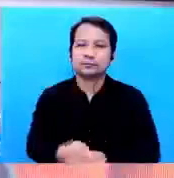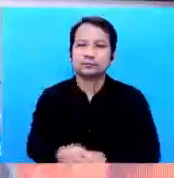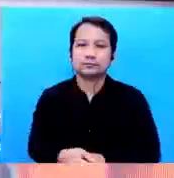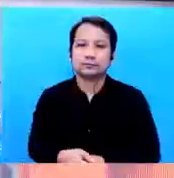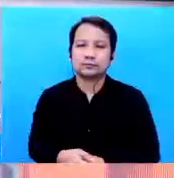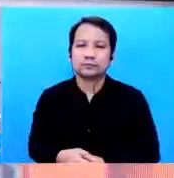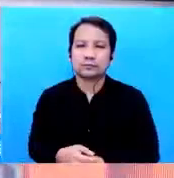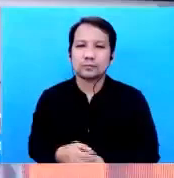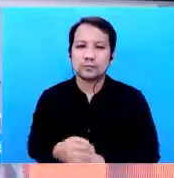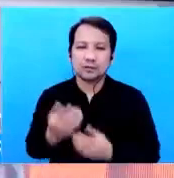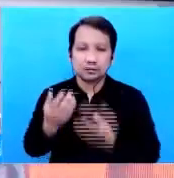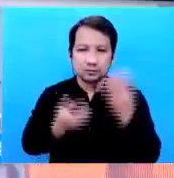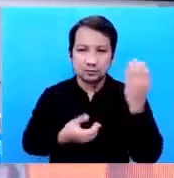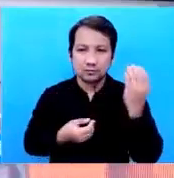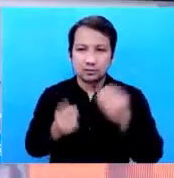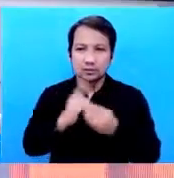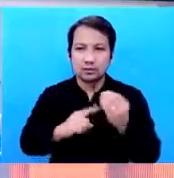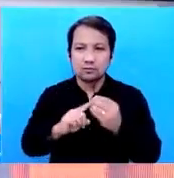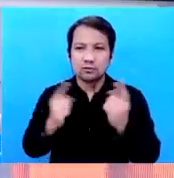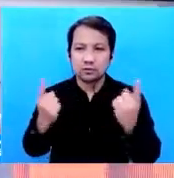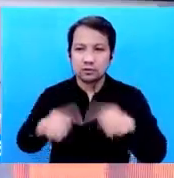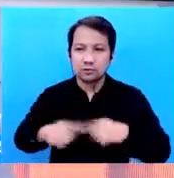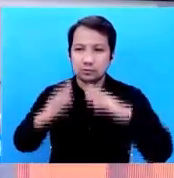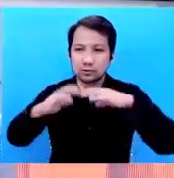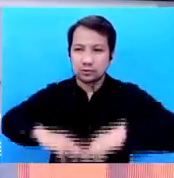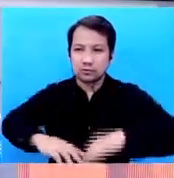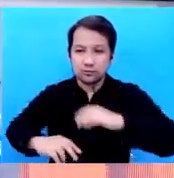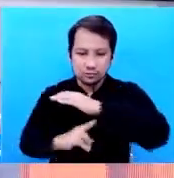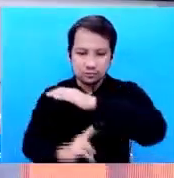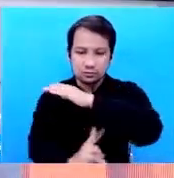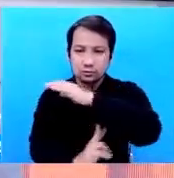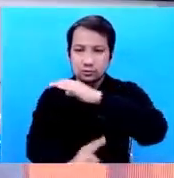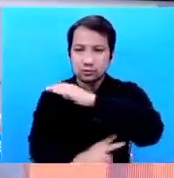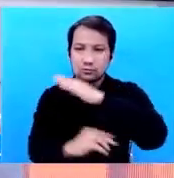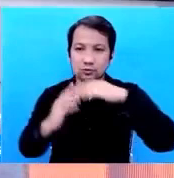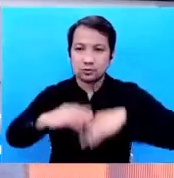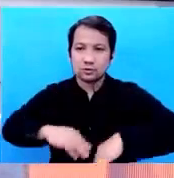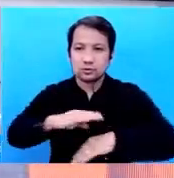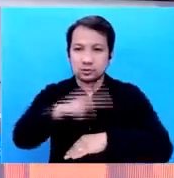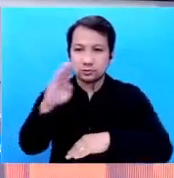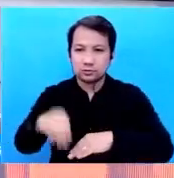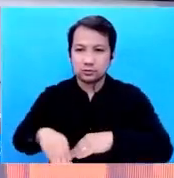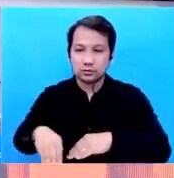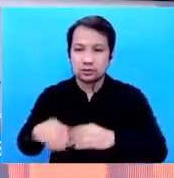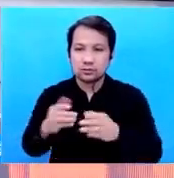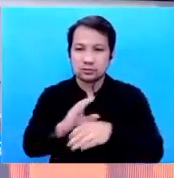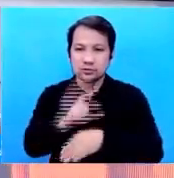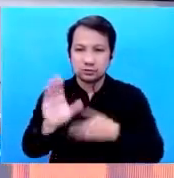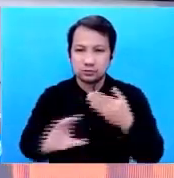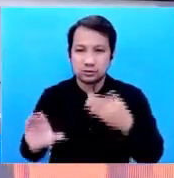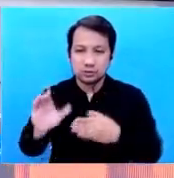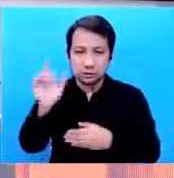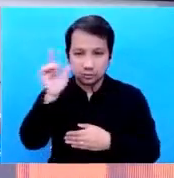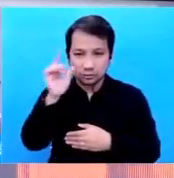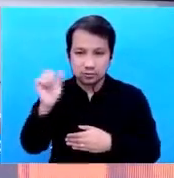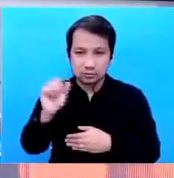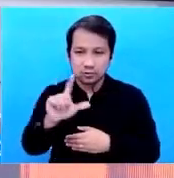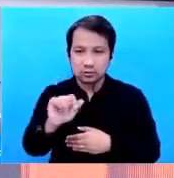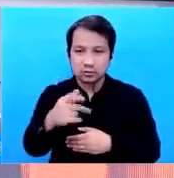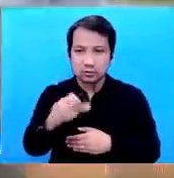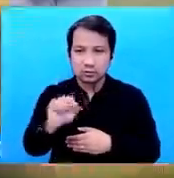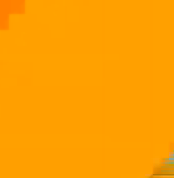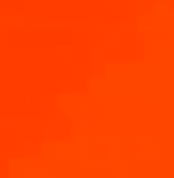Para bigyan tayo ng update, kaugnay ng gumuhong tulay sa Luway, Bohol, makakausap natin ngayon live via Zoom si Luway Mayor Attorney Lahar